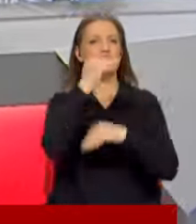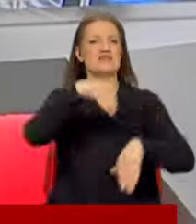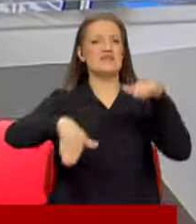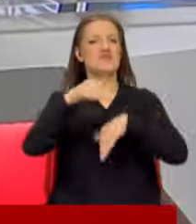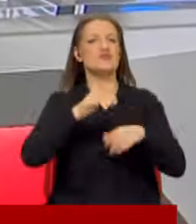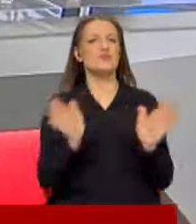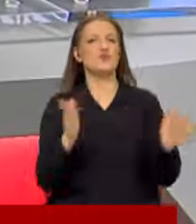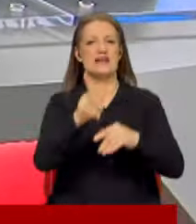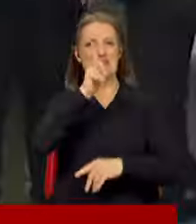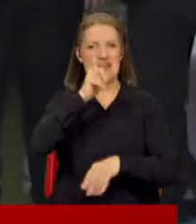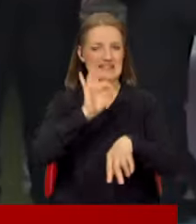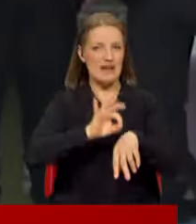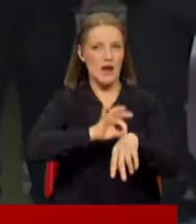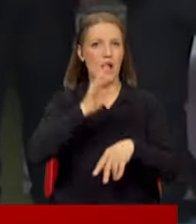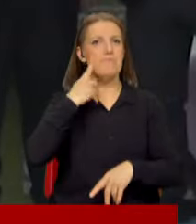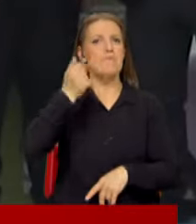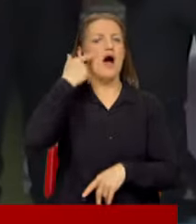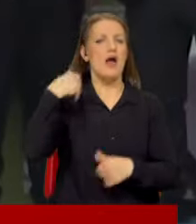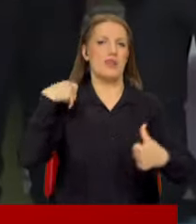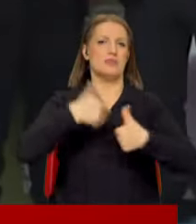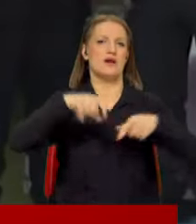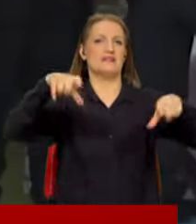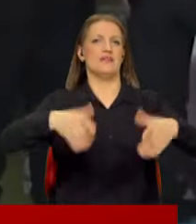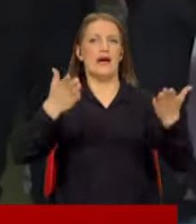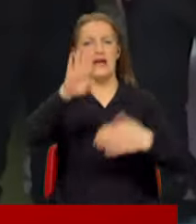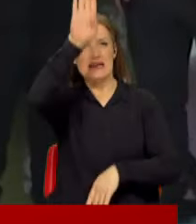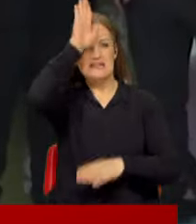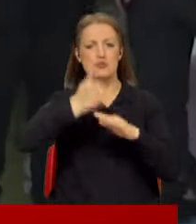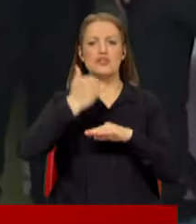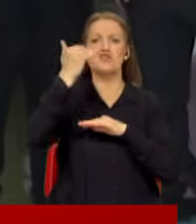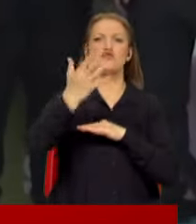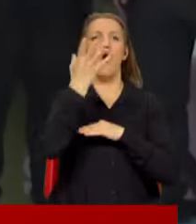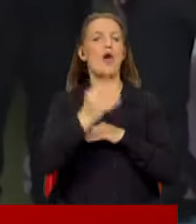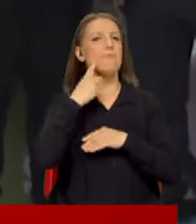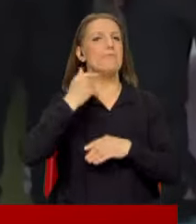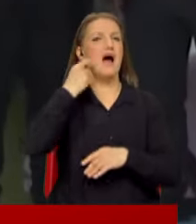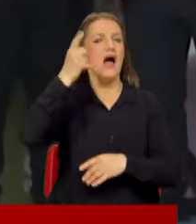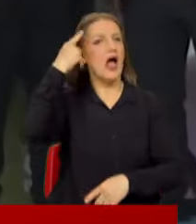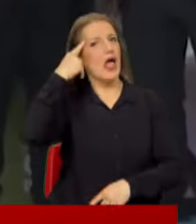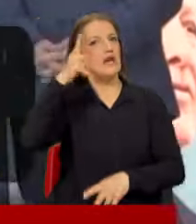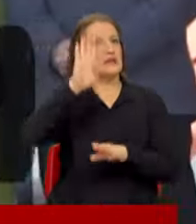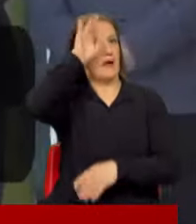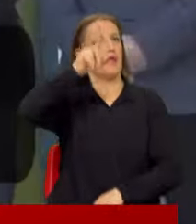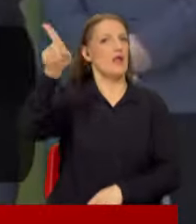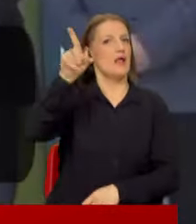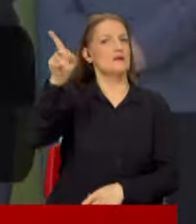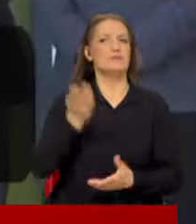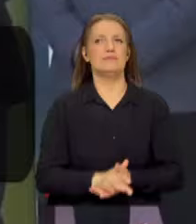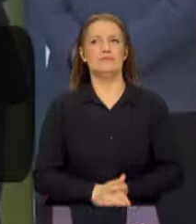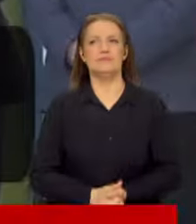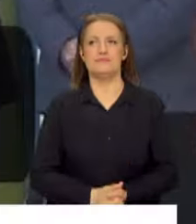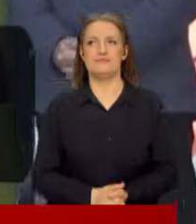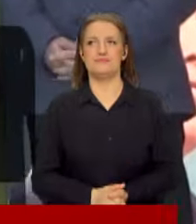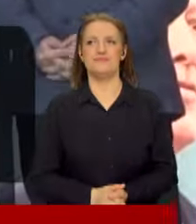Kurulu'na seslendiği dakikalarda bakanlar yine sahadaydı. İstanbul dışında olan bakanların da aklı İstanbul'da. Ya sen kendine